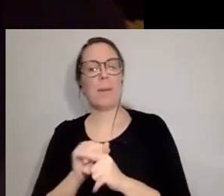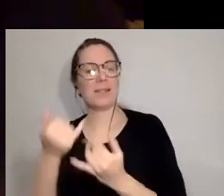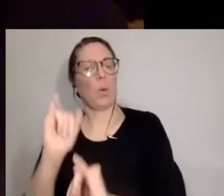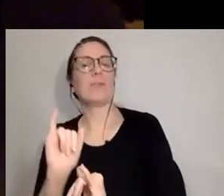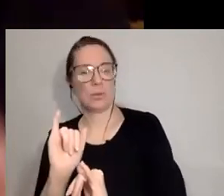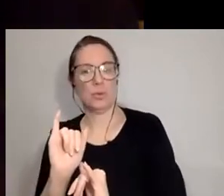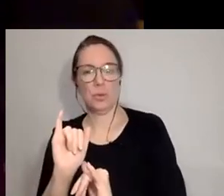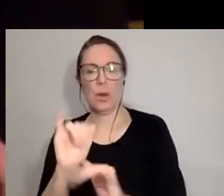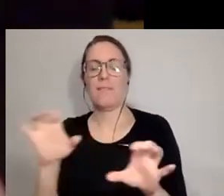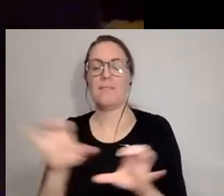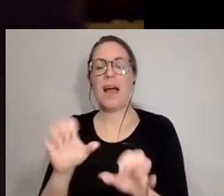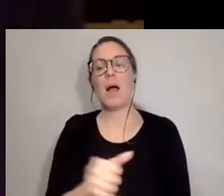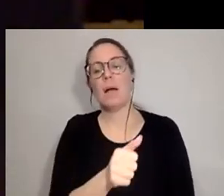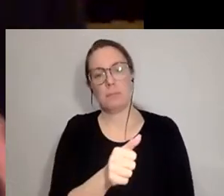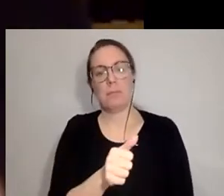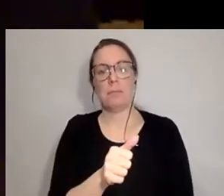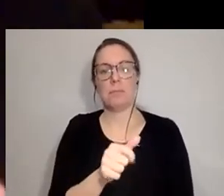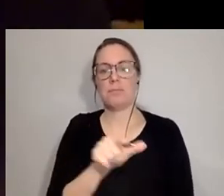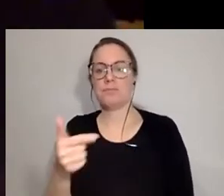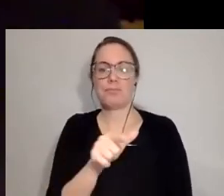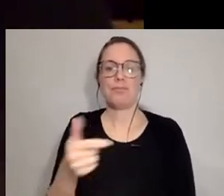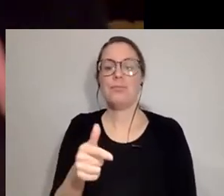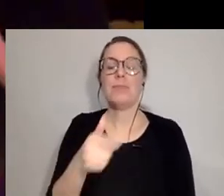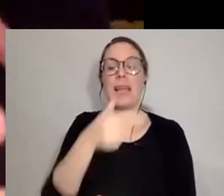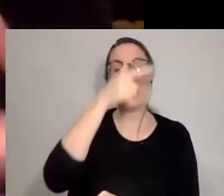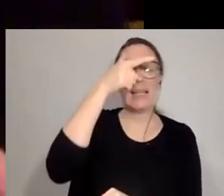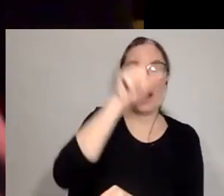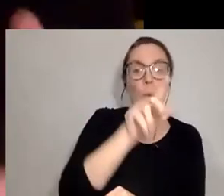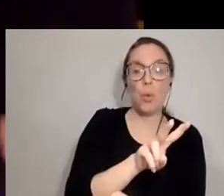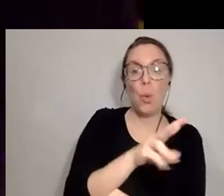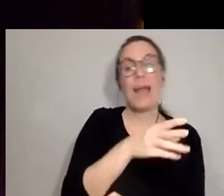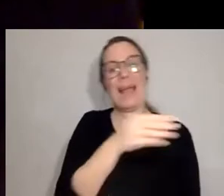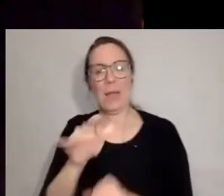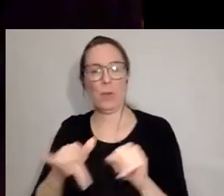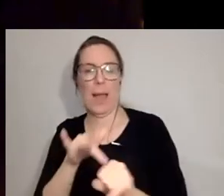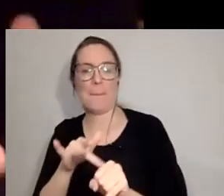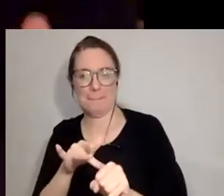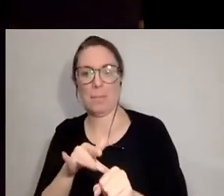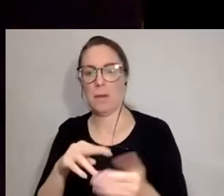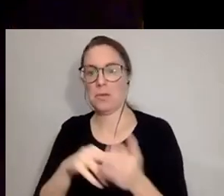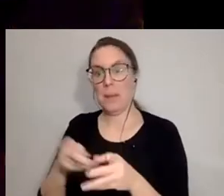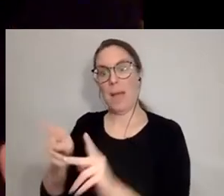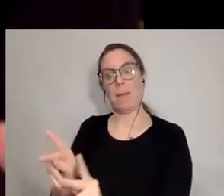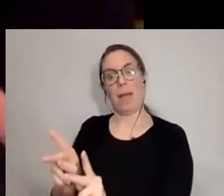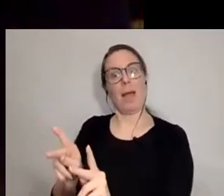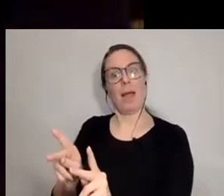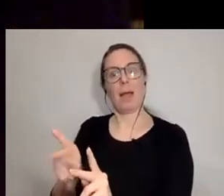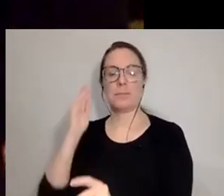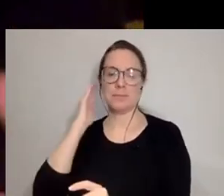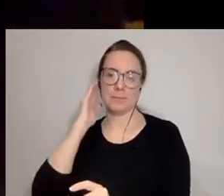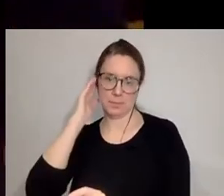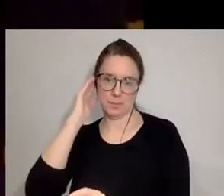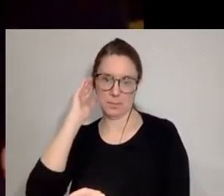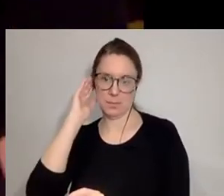alternativement à Lyon 2 et à l'UQAM et soit à la fois permettre aux étudiants de valider des